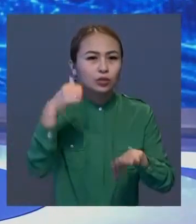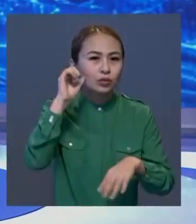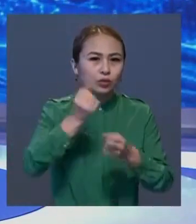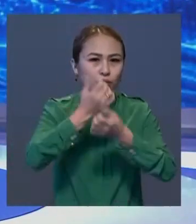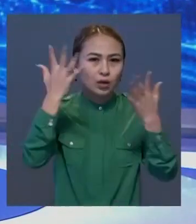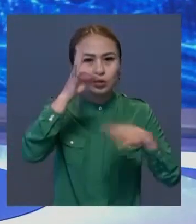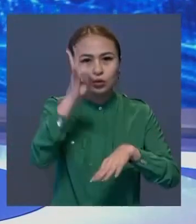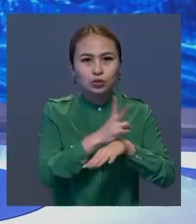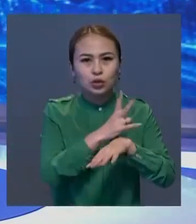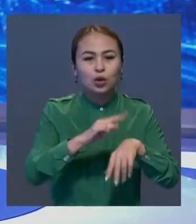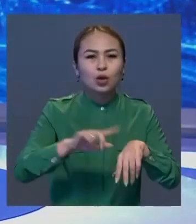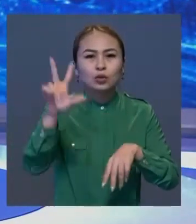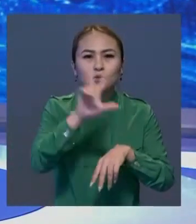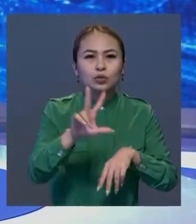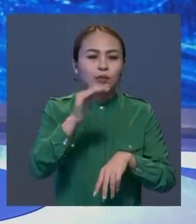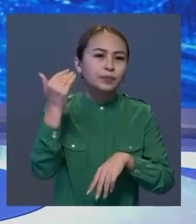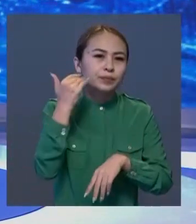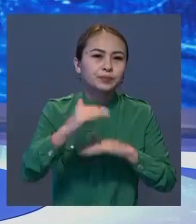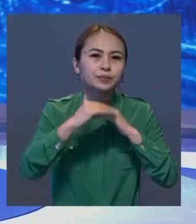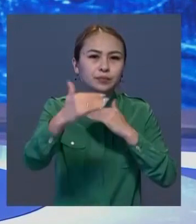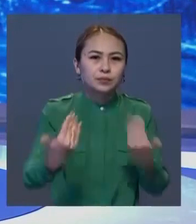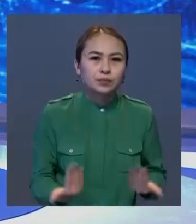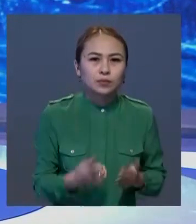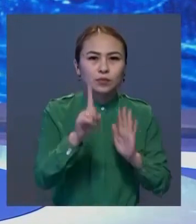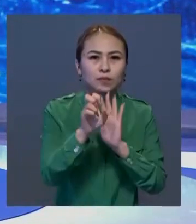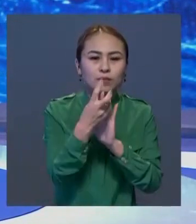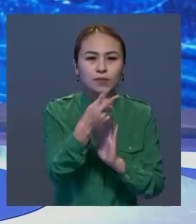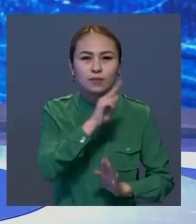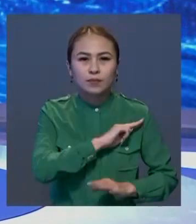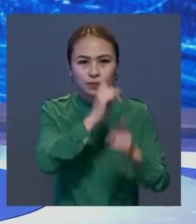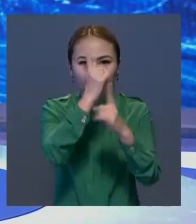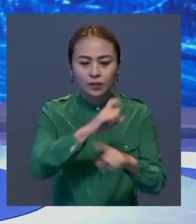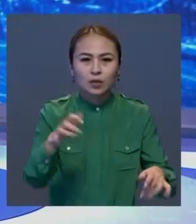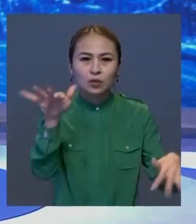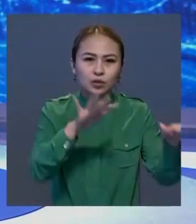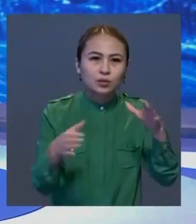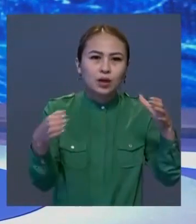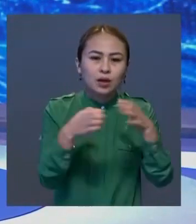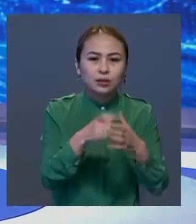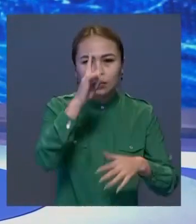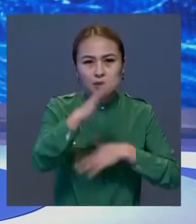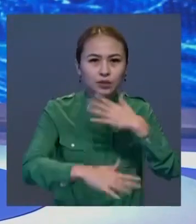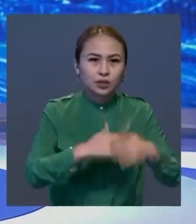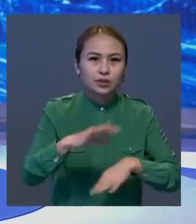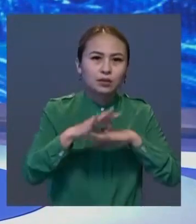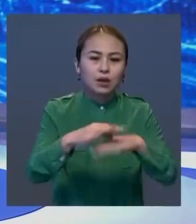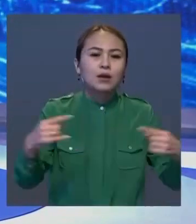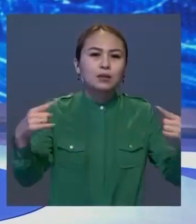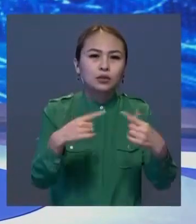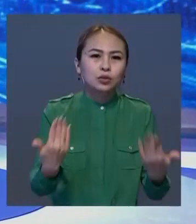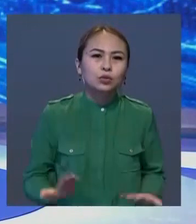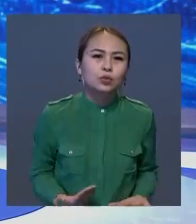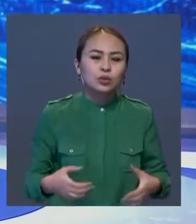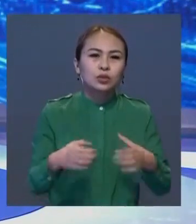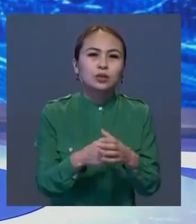кеше күндізгі сағат 3-4 шамасында түскен. Жергілікті тұрғын 112 қызметіне хабарласып, тау шыңында адасып қалған жеткізген еді.